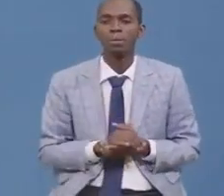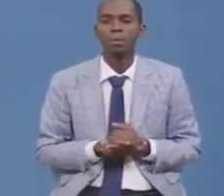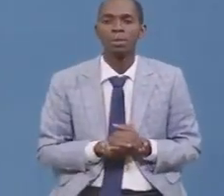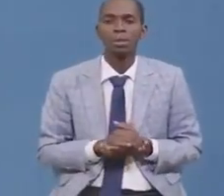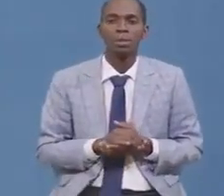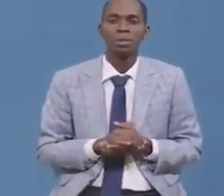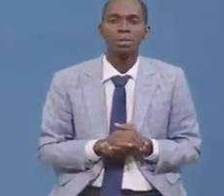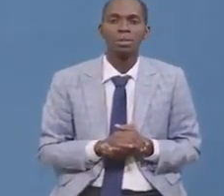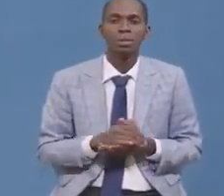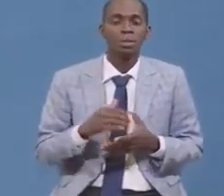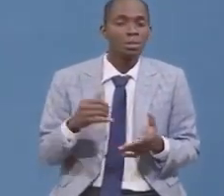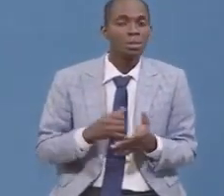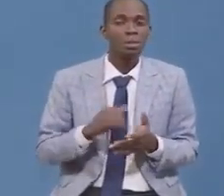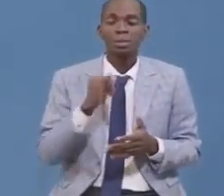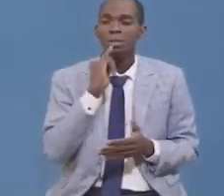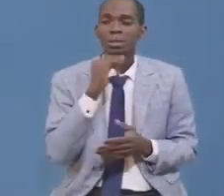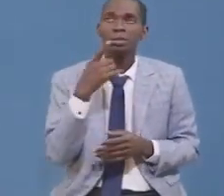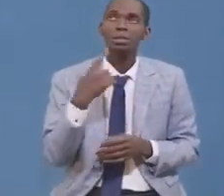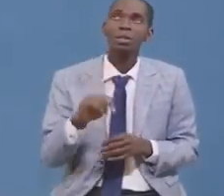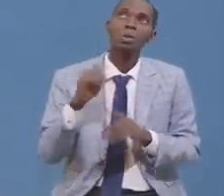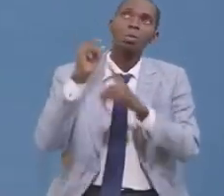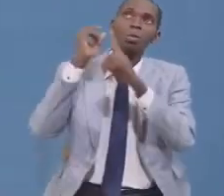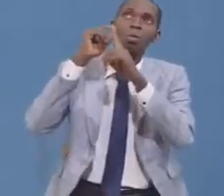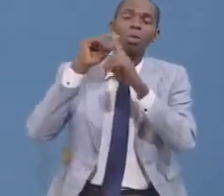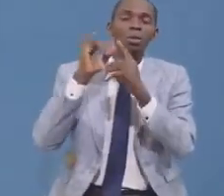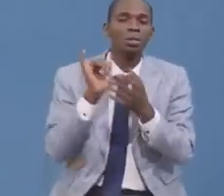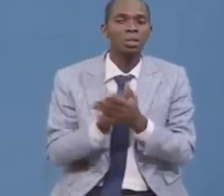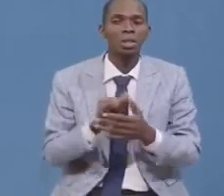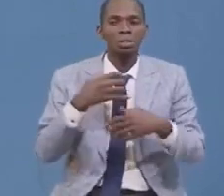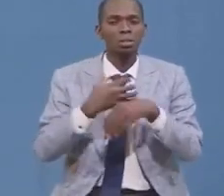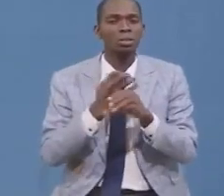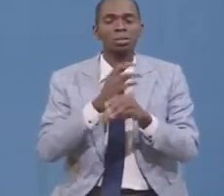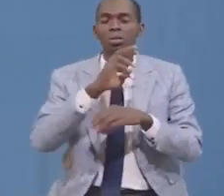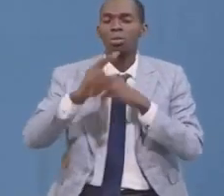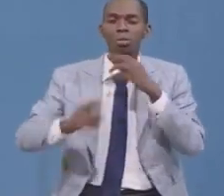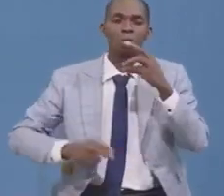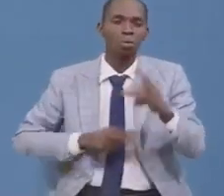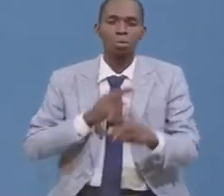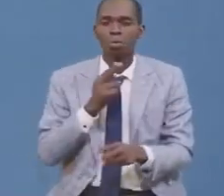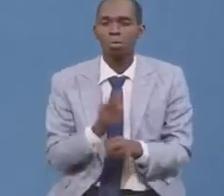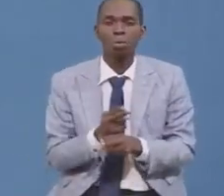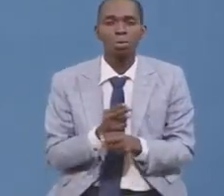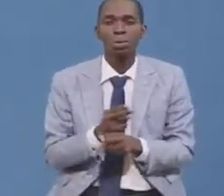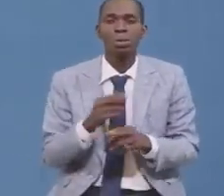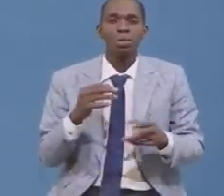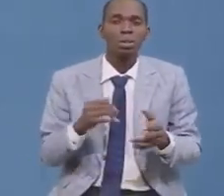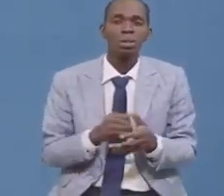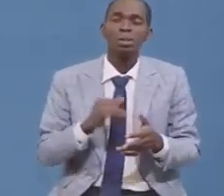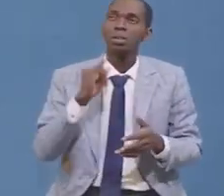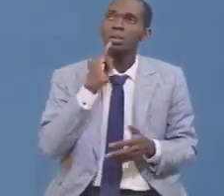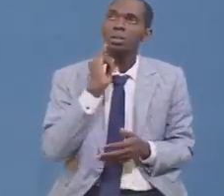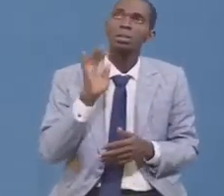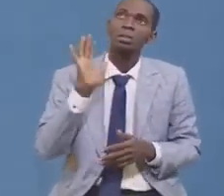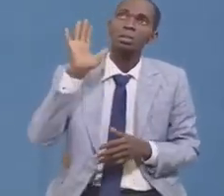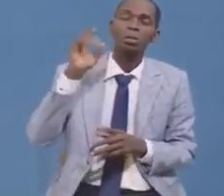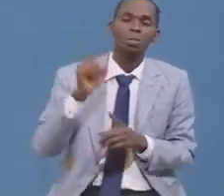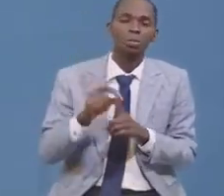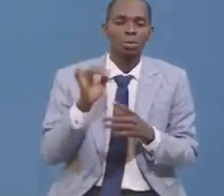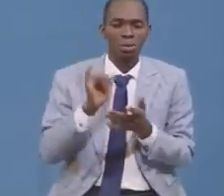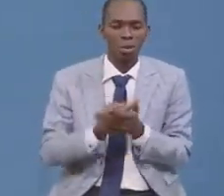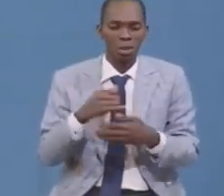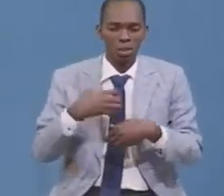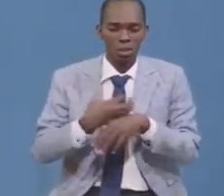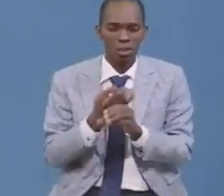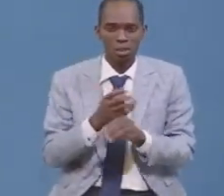that created the whole universe. ఆ యొక్క ఒకే విశ్వాంతరాళమును సృజించింది. It's the word that has created you.